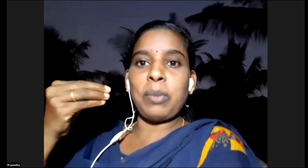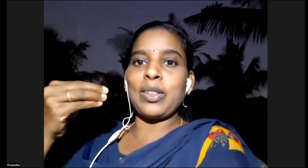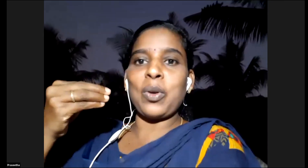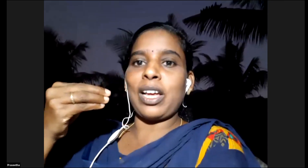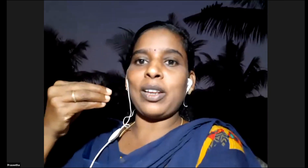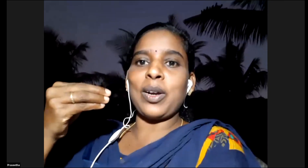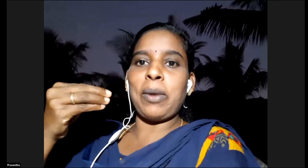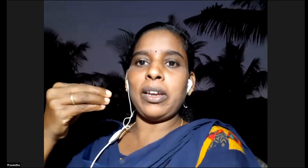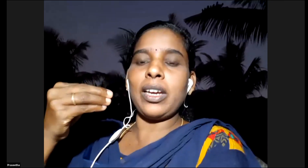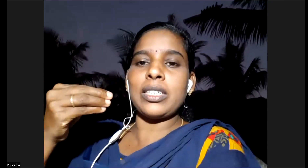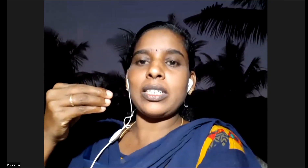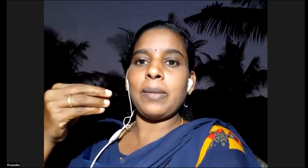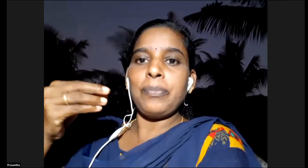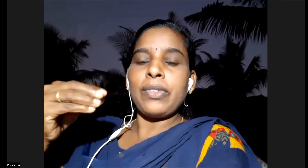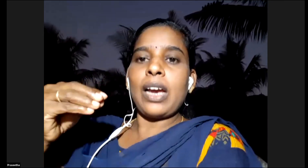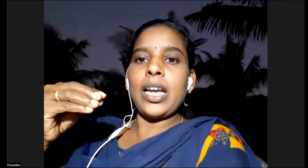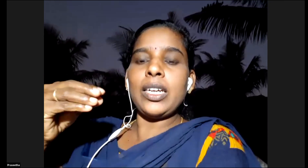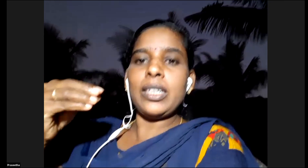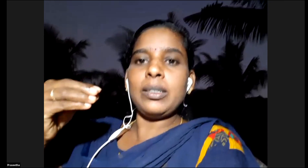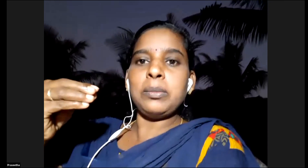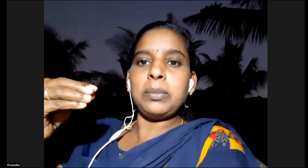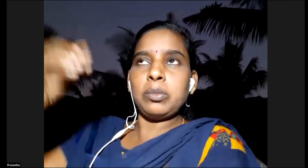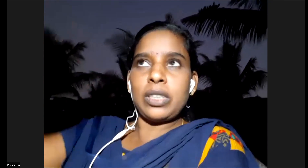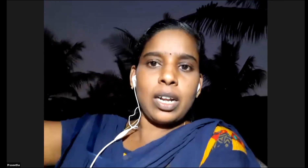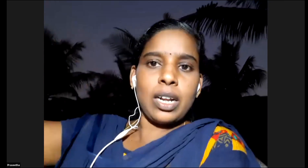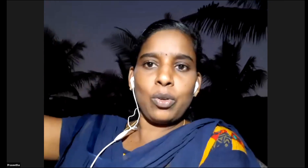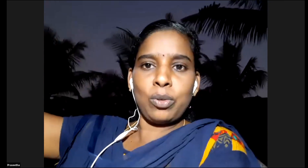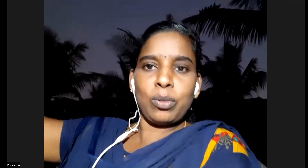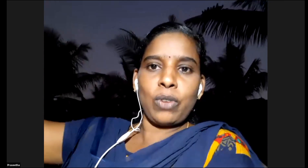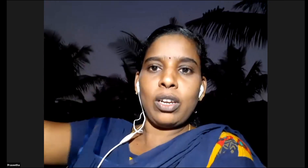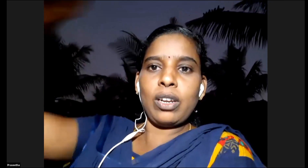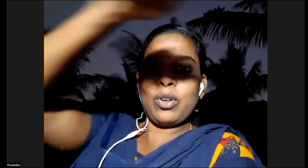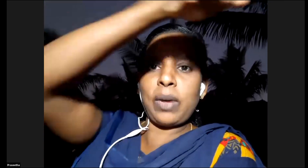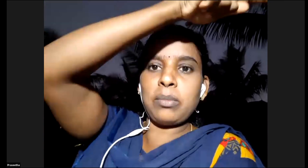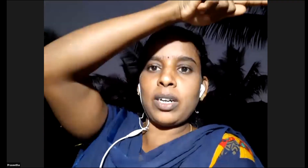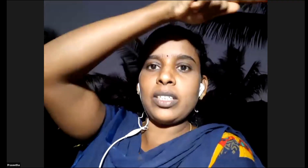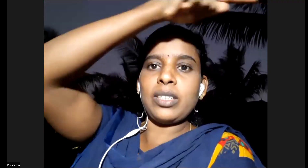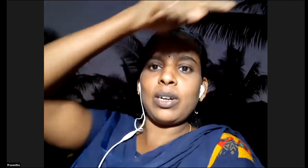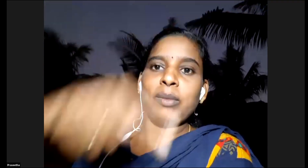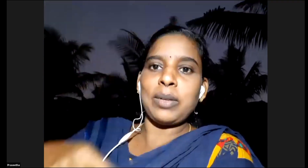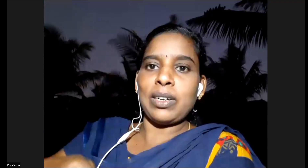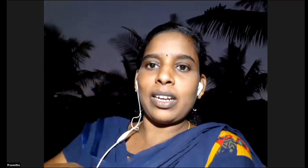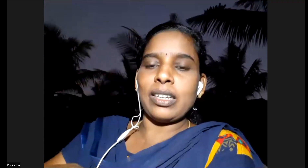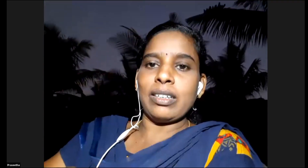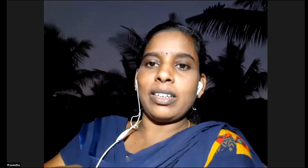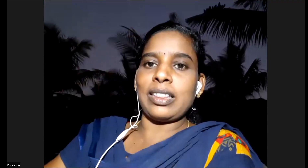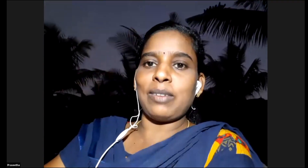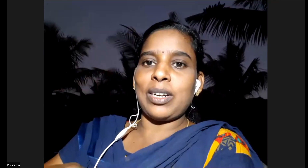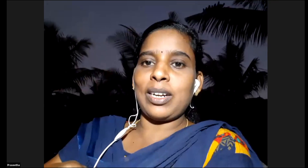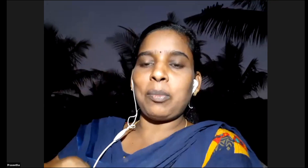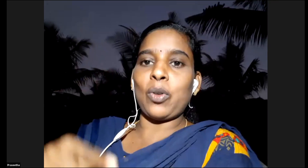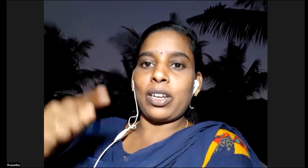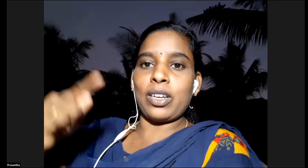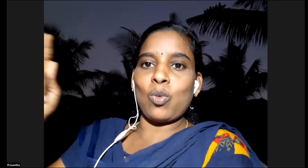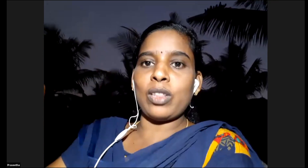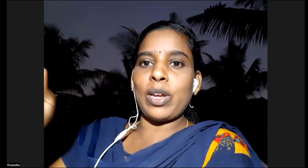ചോദിക്കുന്നതും പറയുന്നതും കൊടുത്തായിരുന്നൊക്കെ ഭയങ്കര ഇഷ്ടമാണ്. ഞാന് ഞങ്ങള് ഒരു വലിയ ഒരു പറമ്പ് കഴിഞ്ഞിട്ട് വേണം നമ്മുടെ വീട്ടിലേക്ക് എത്താൻ